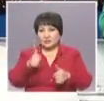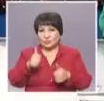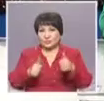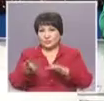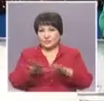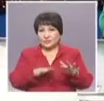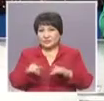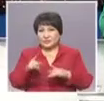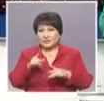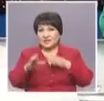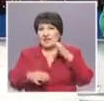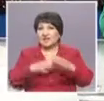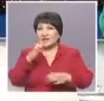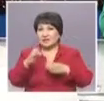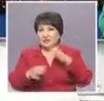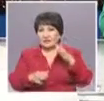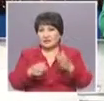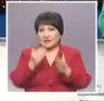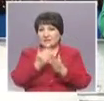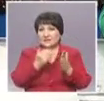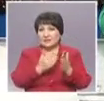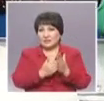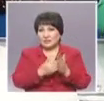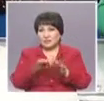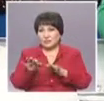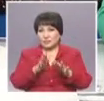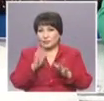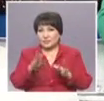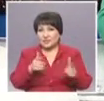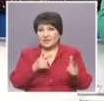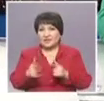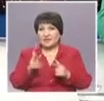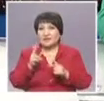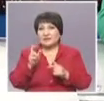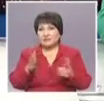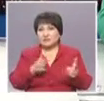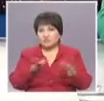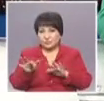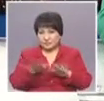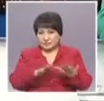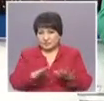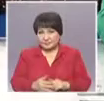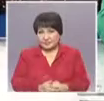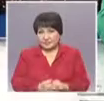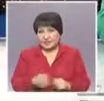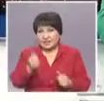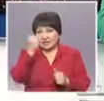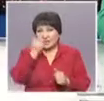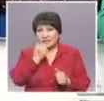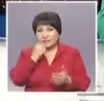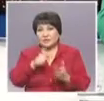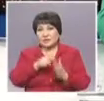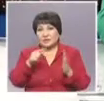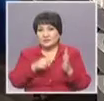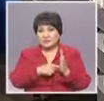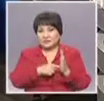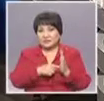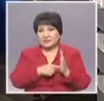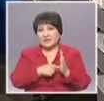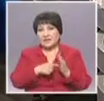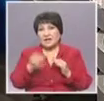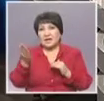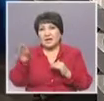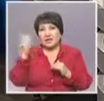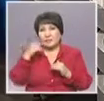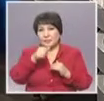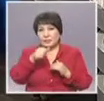халықаралық арналар арқылы билетін болады. Дайын қалай жүріп жатыр? Рахмет сұрағыңызға. Бұрын енді былтыр Алматы туры